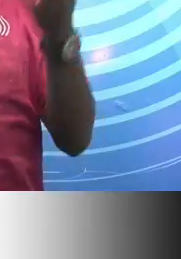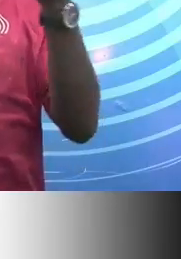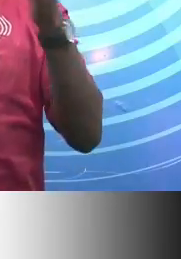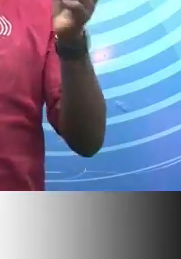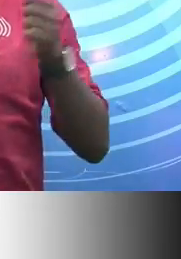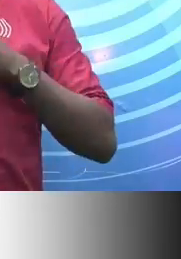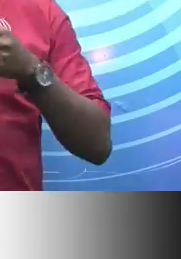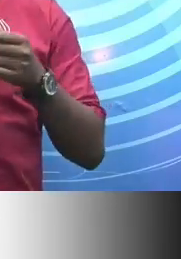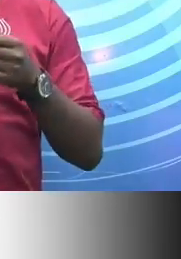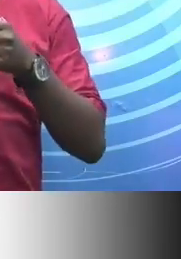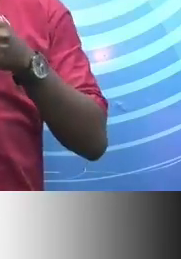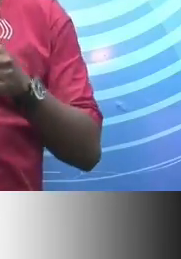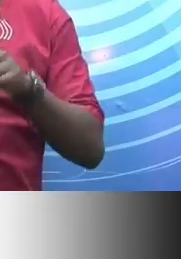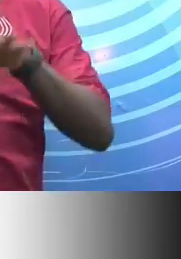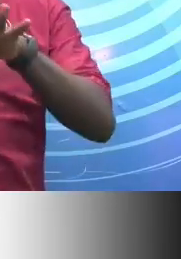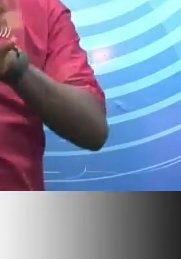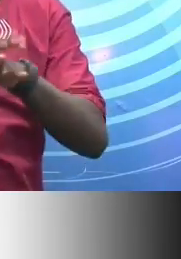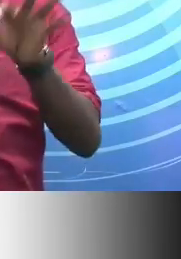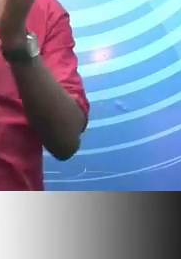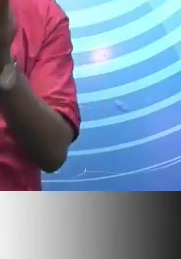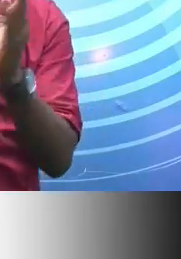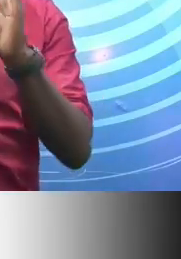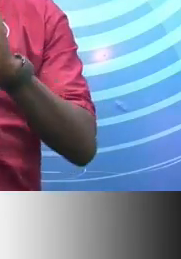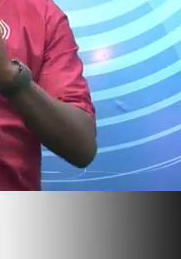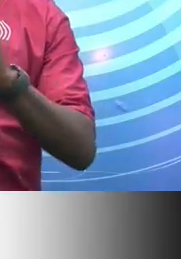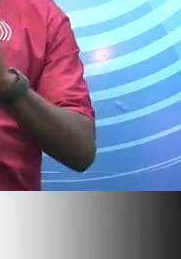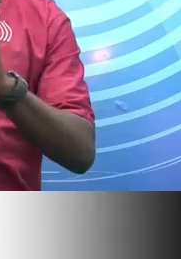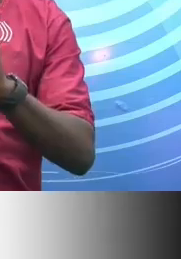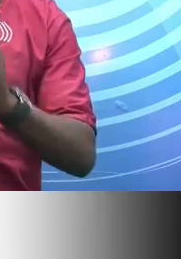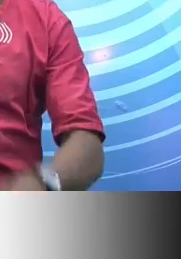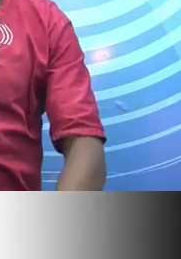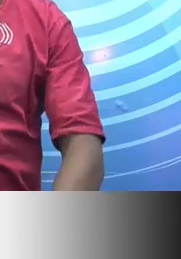the inclusive family development.